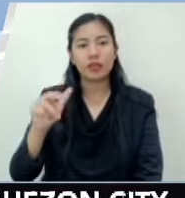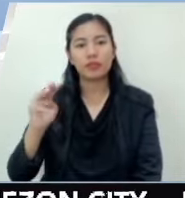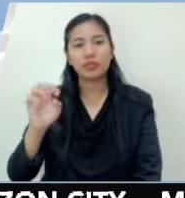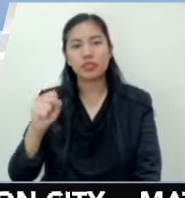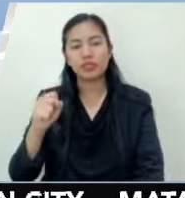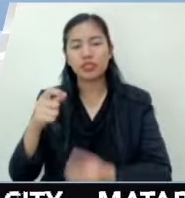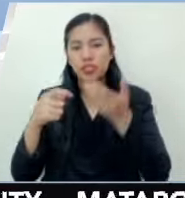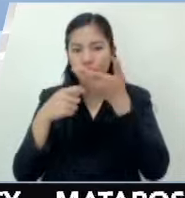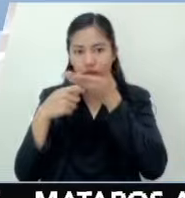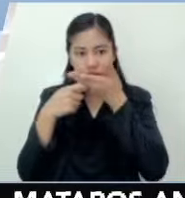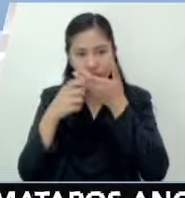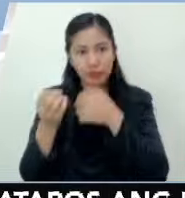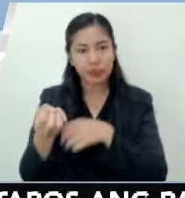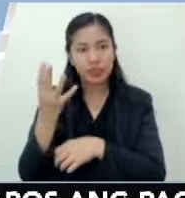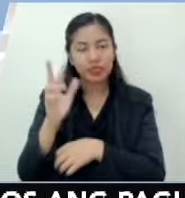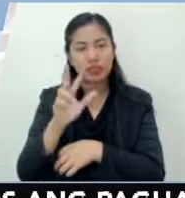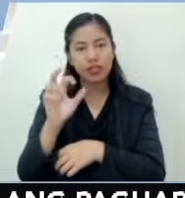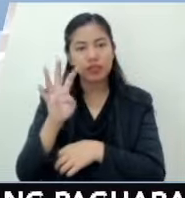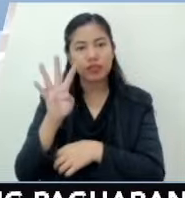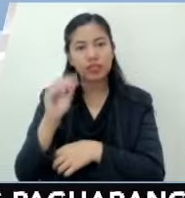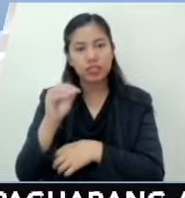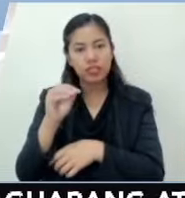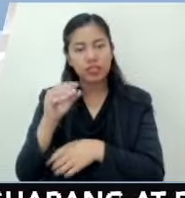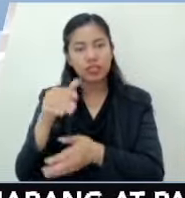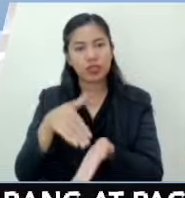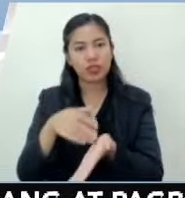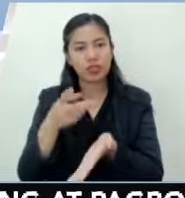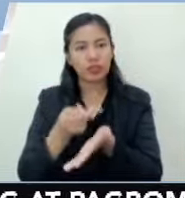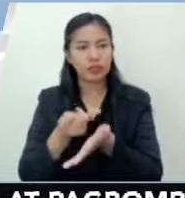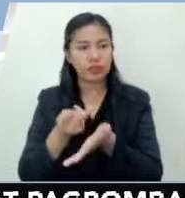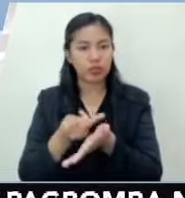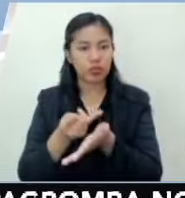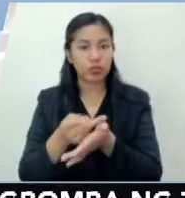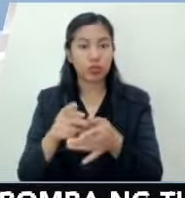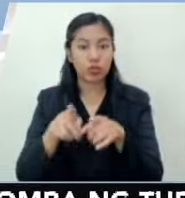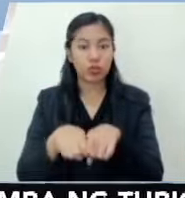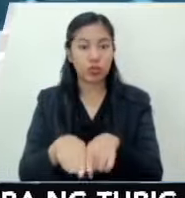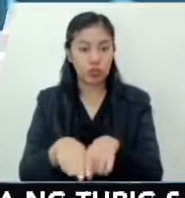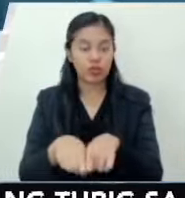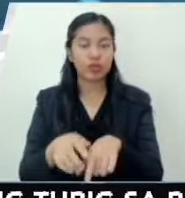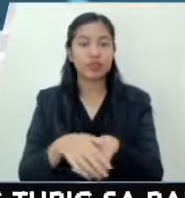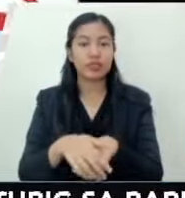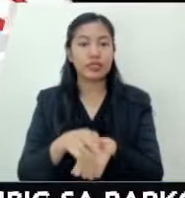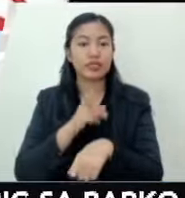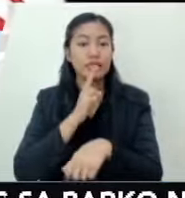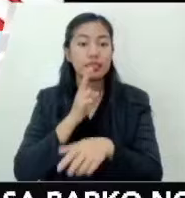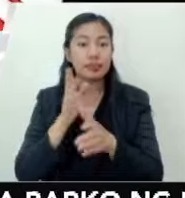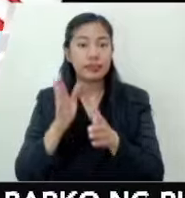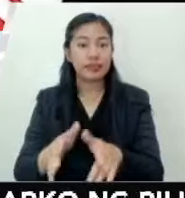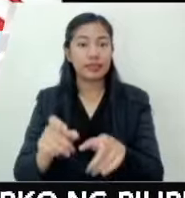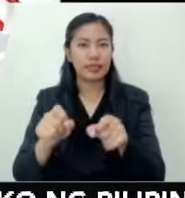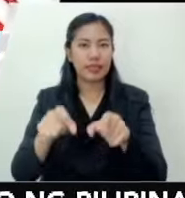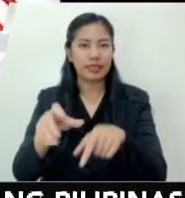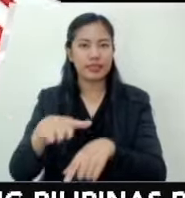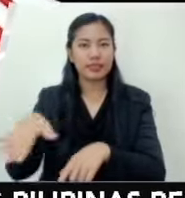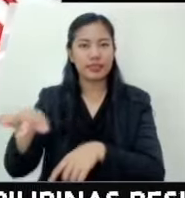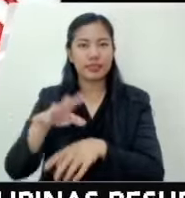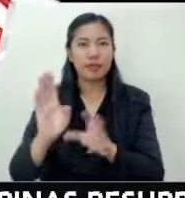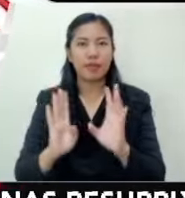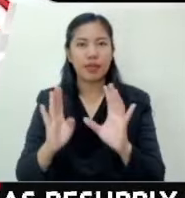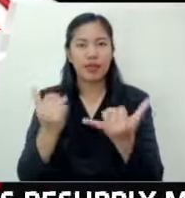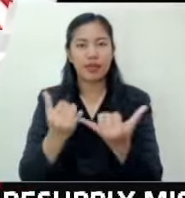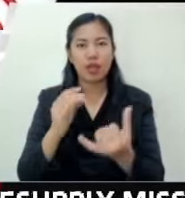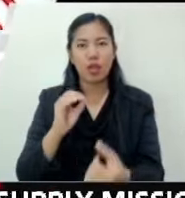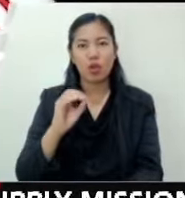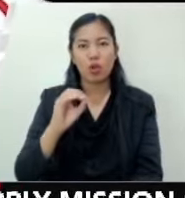ng 340,000 pesos. Malakihan din daw ang operasyon ng suspect sa barangay Old Balarac. Halos mga parokyano rin niya,